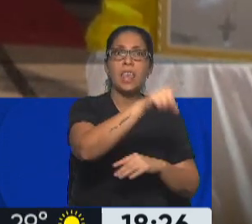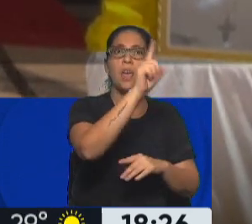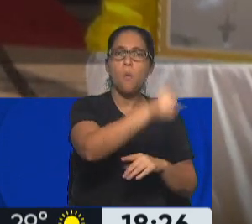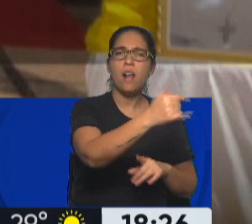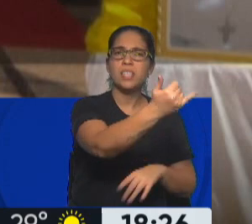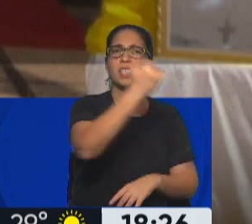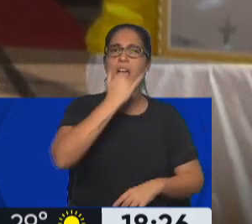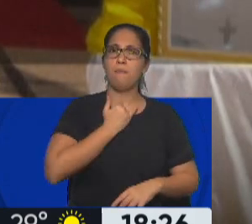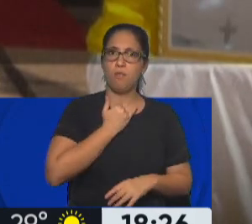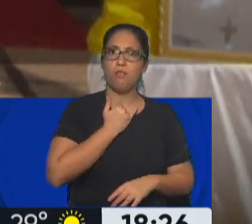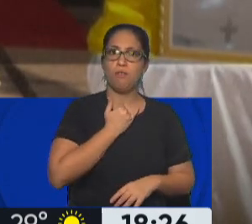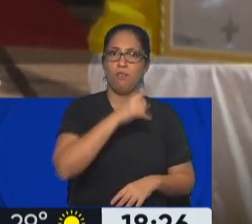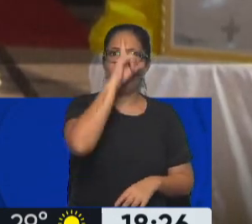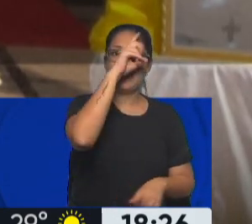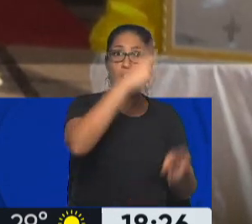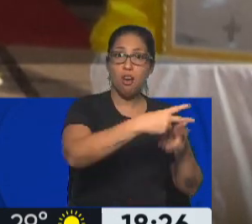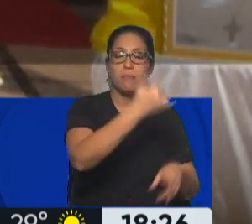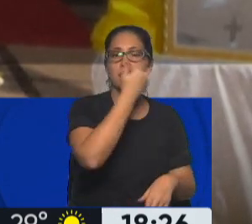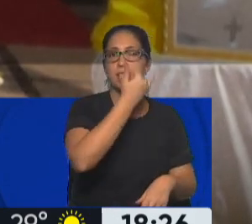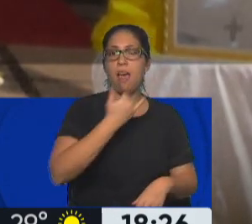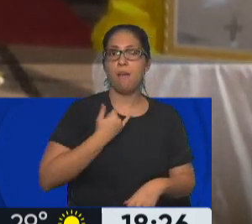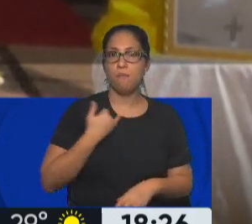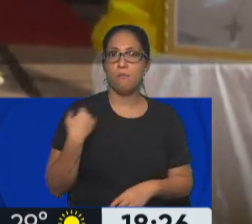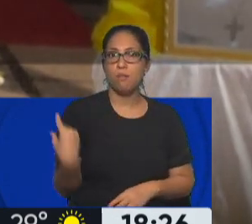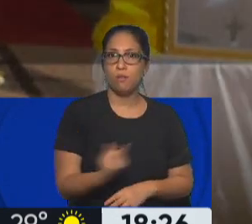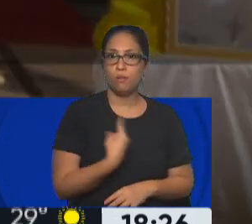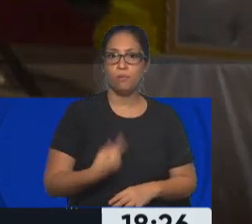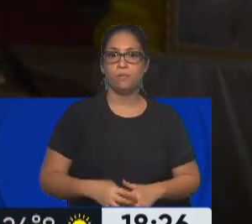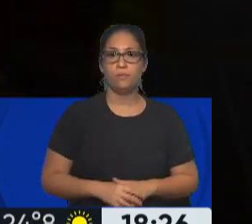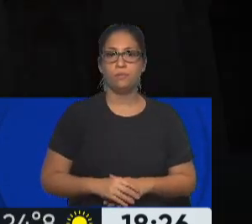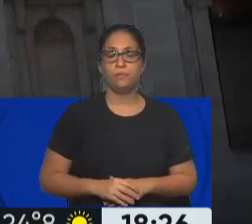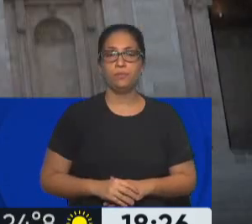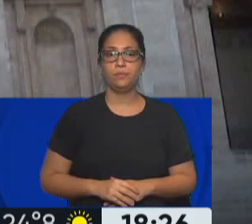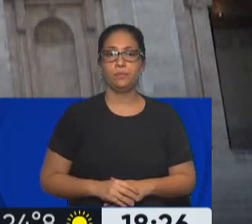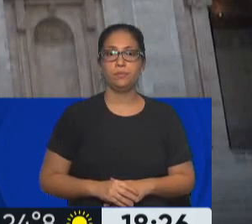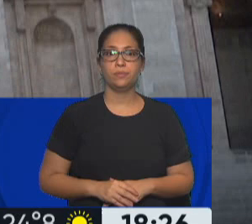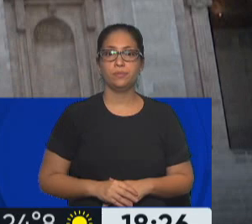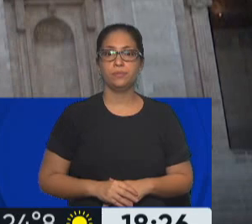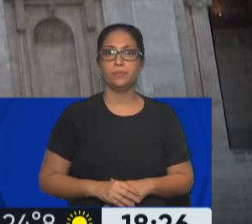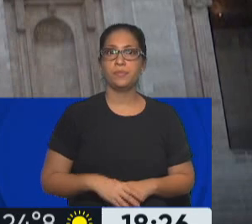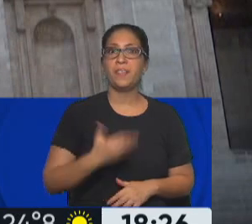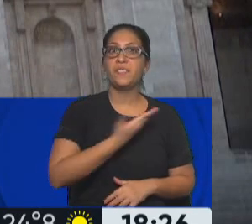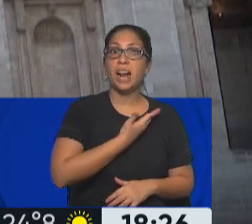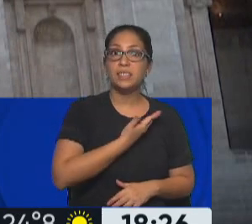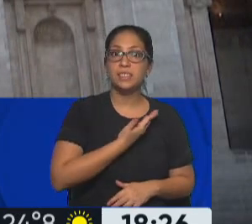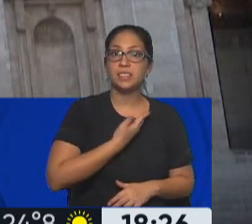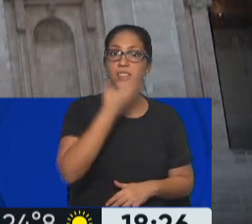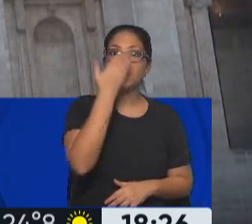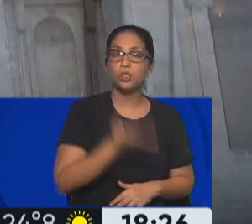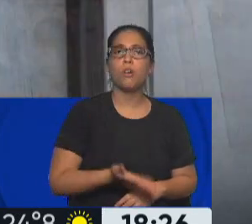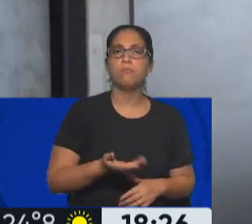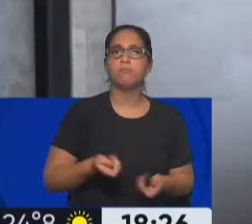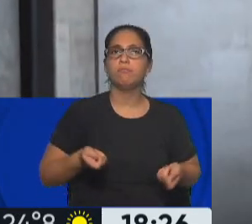فهو حتى ولو دخل في المستشفى ومن المستشفى في روما. Francisco impulsó